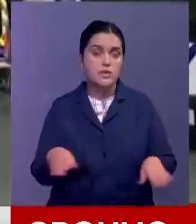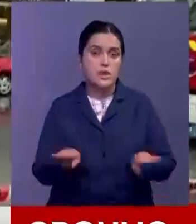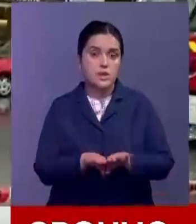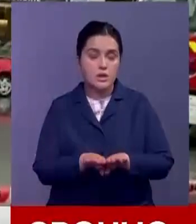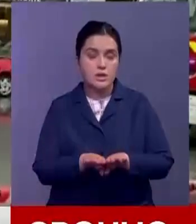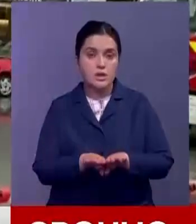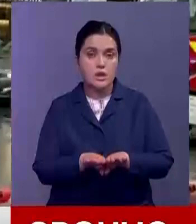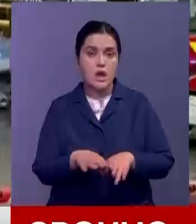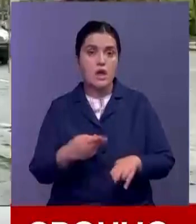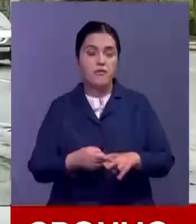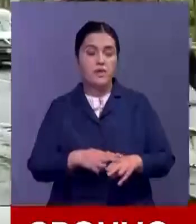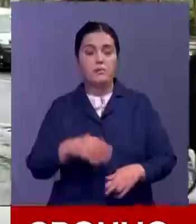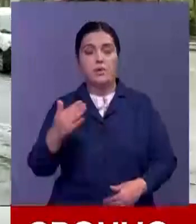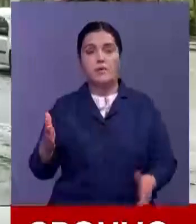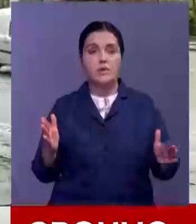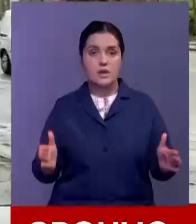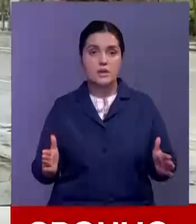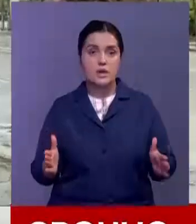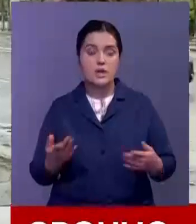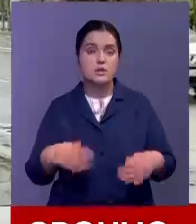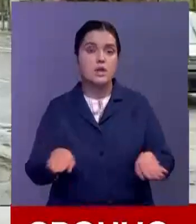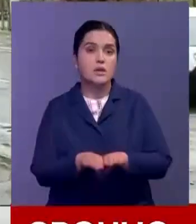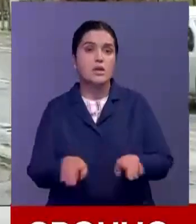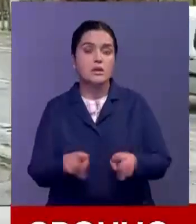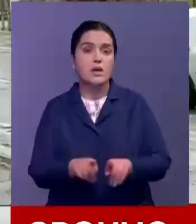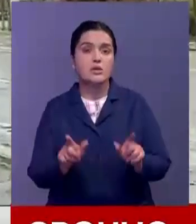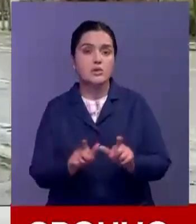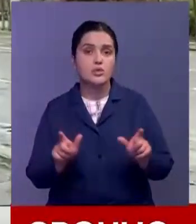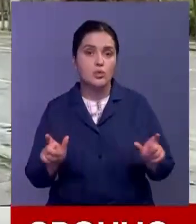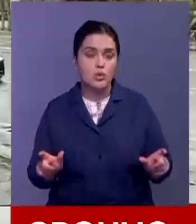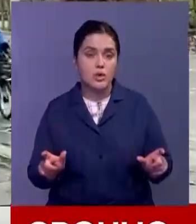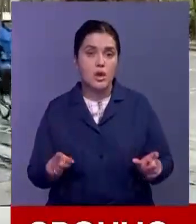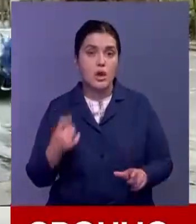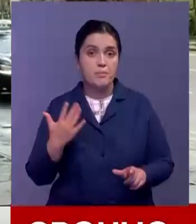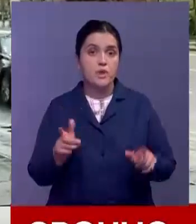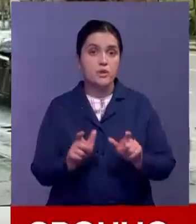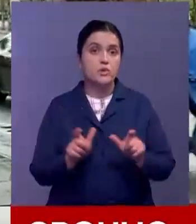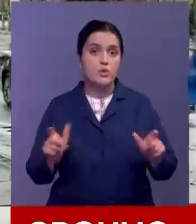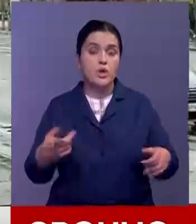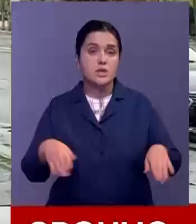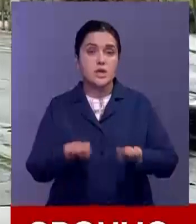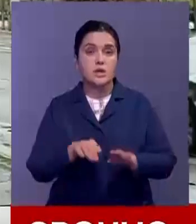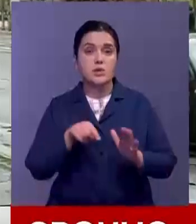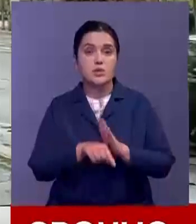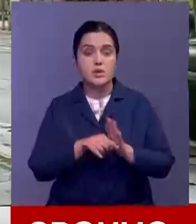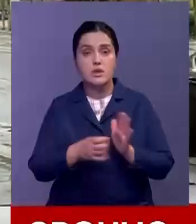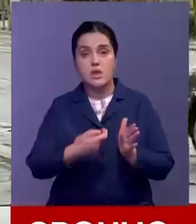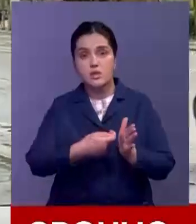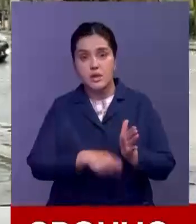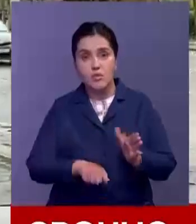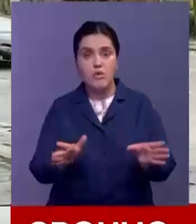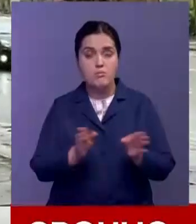в этом квадрате. Закрыты также школы, там находится 5 школ, они закрыты изнутри на замок вместе с